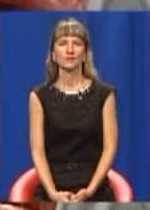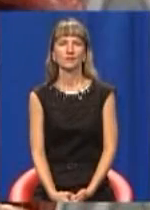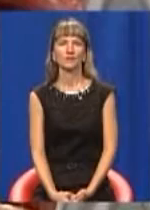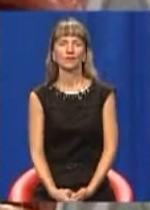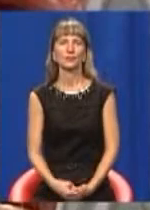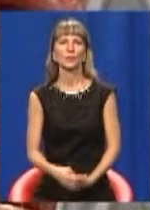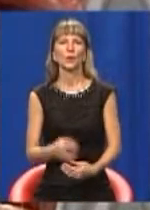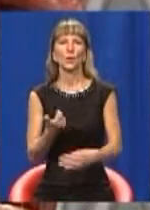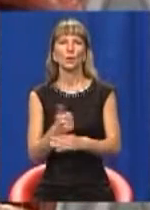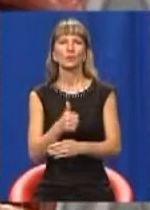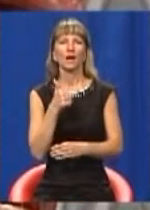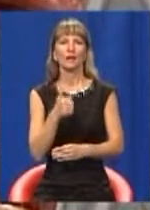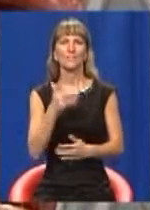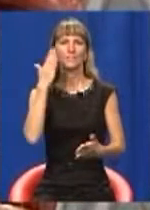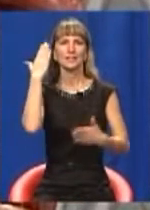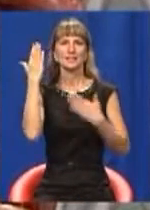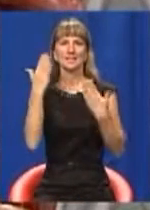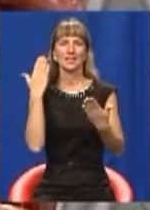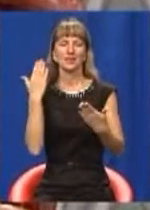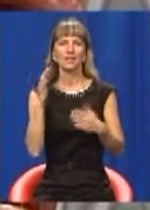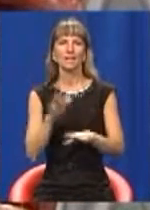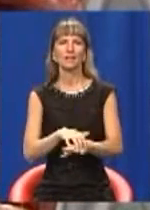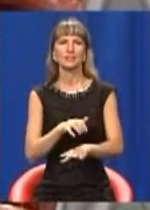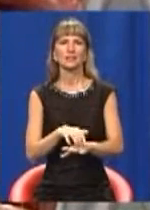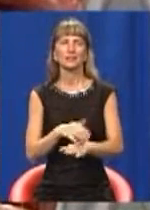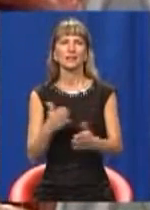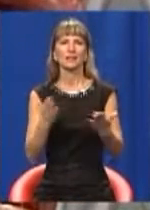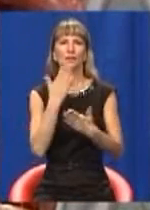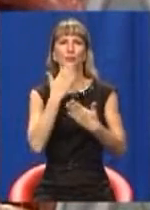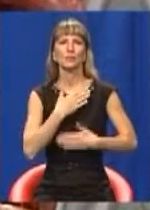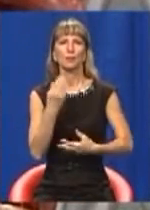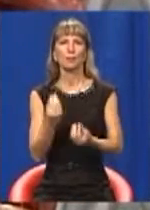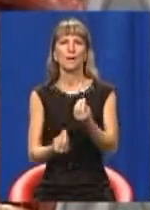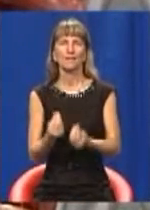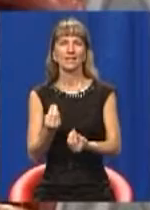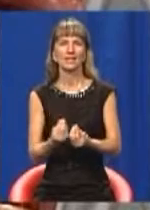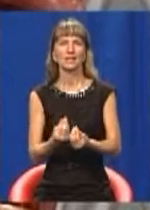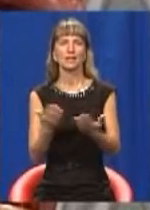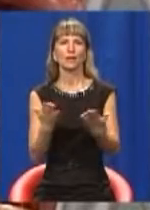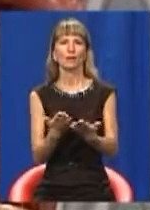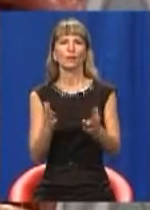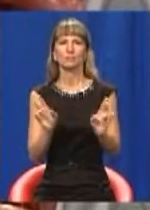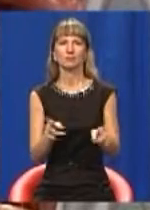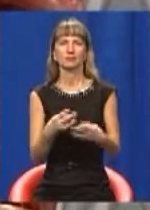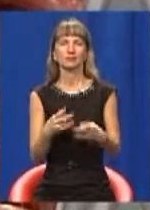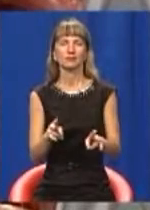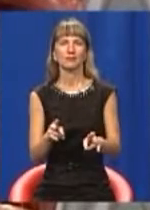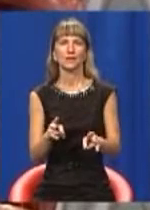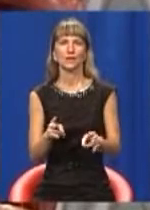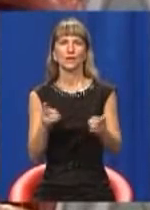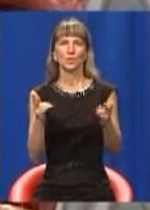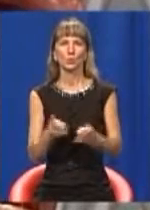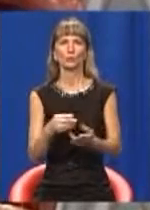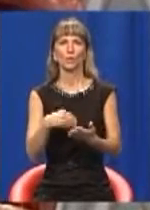Так, дуже така гарна, весела кицька, яка полюбляє бавитися і для якої потрібно купувати